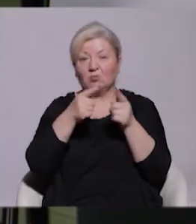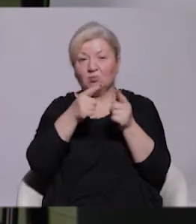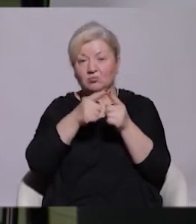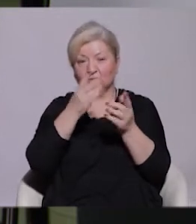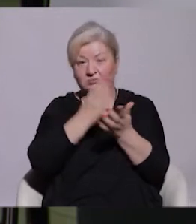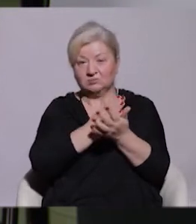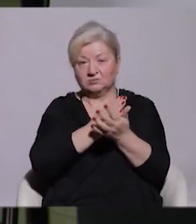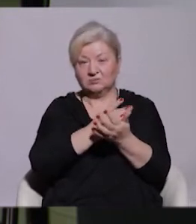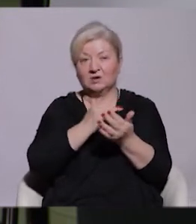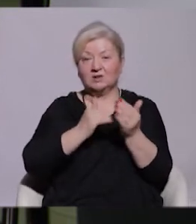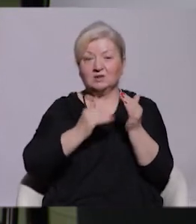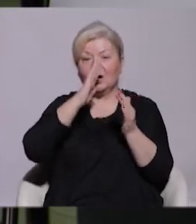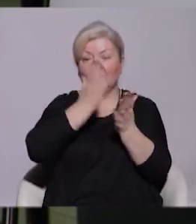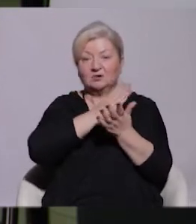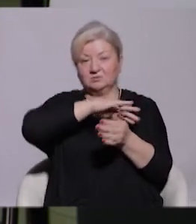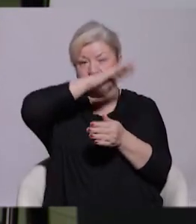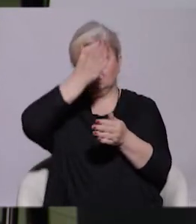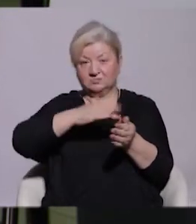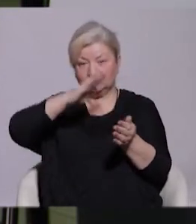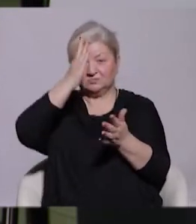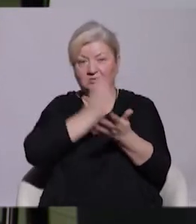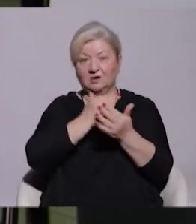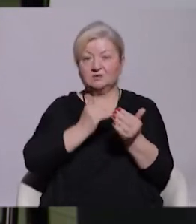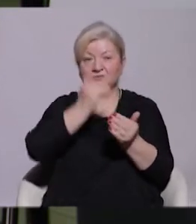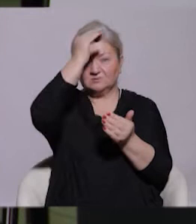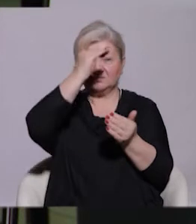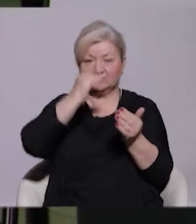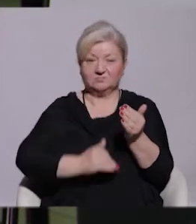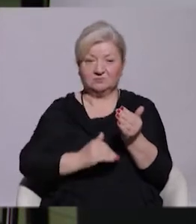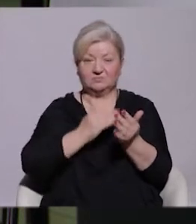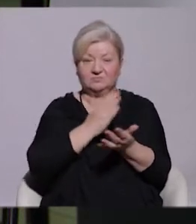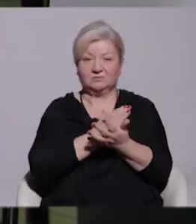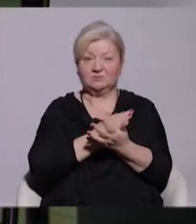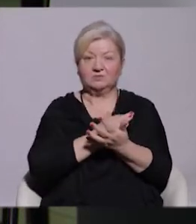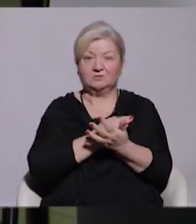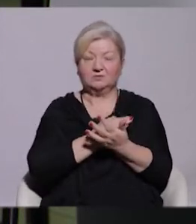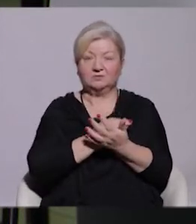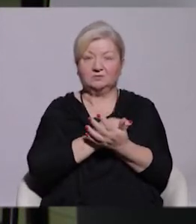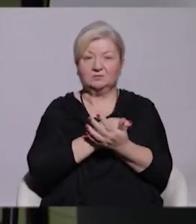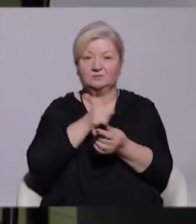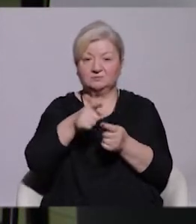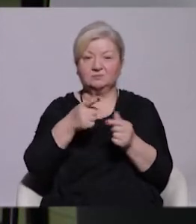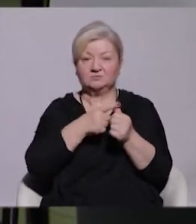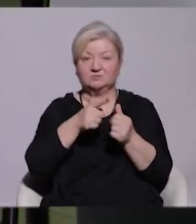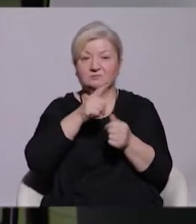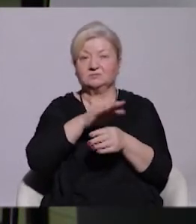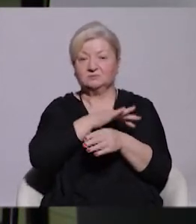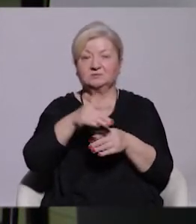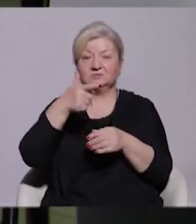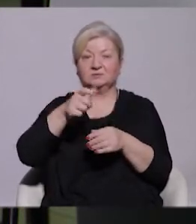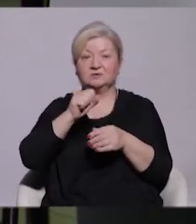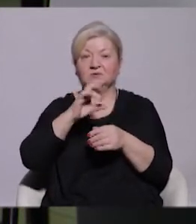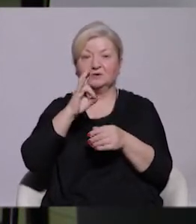ესე იგი, ზევით და ქვევით, ტალღა ვრცელდება ჰორიზონტალურად. ანუ ასეთ ტალღებს უკვე განივი ტალღები